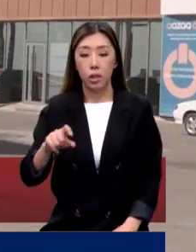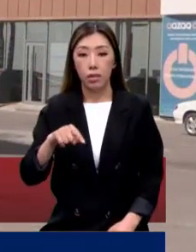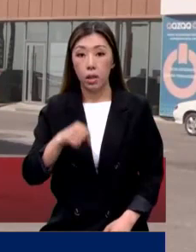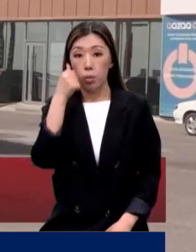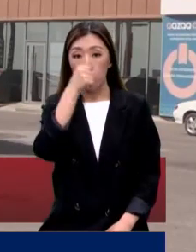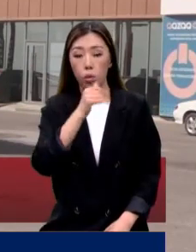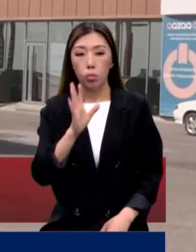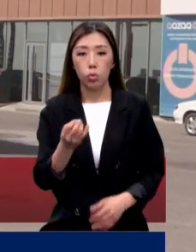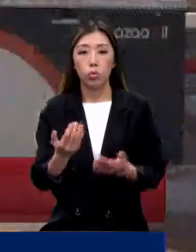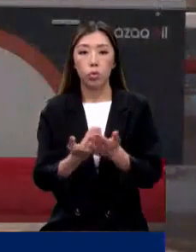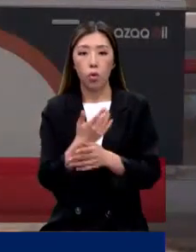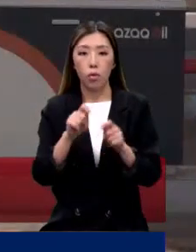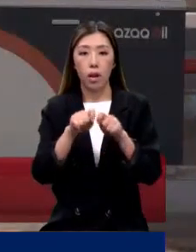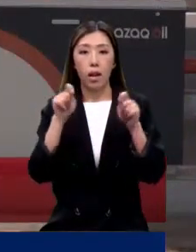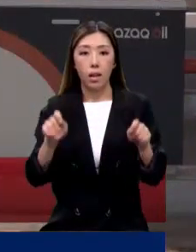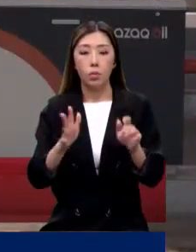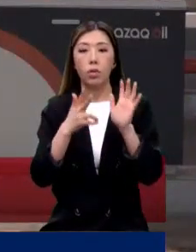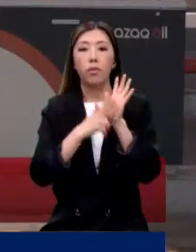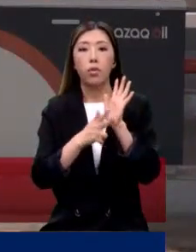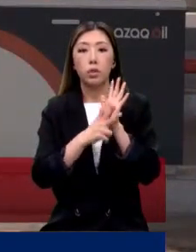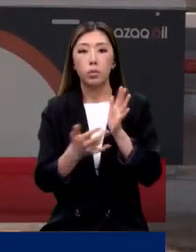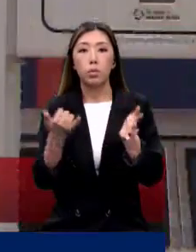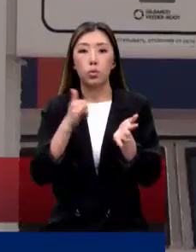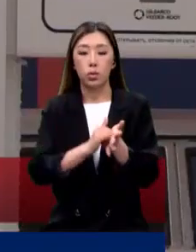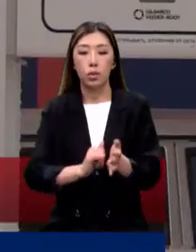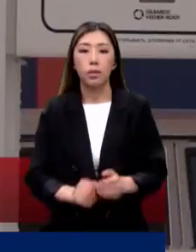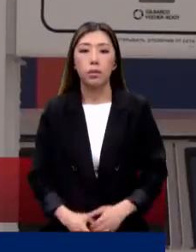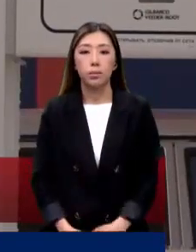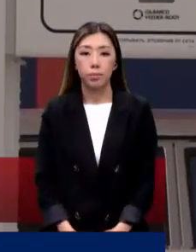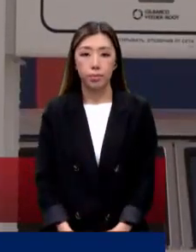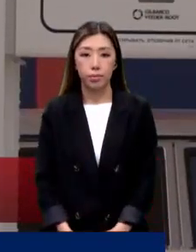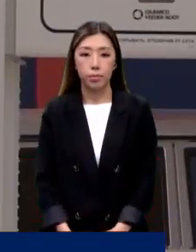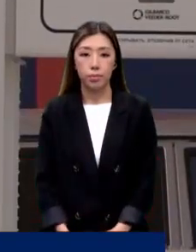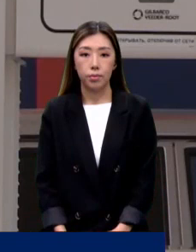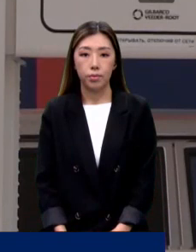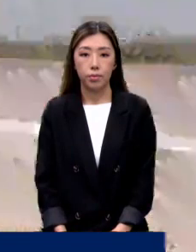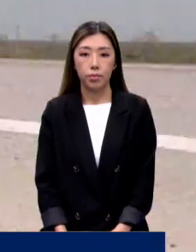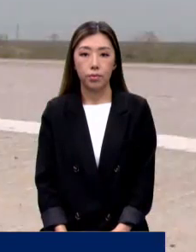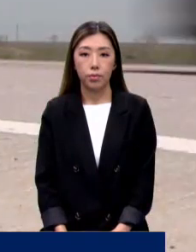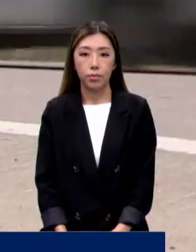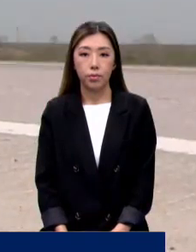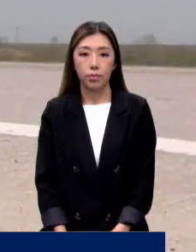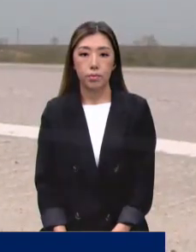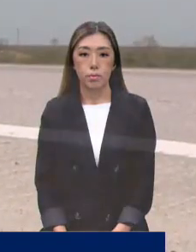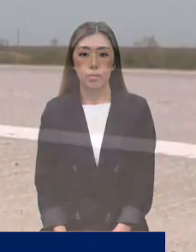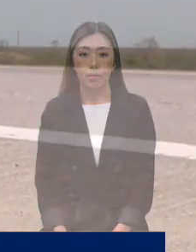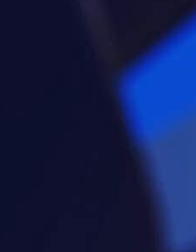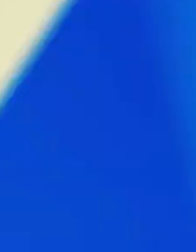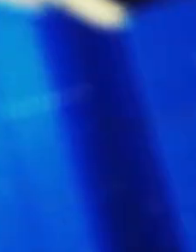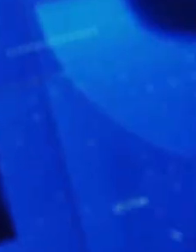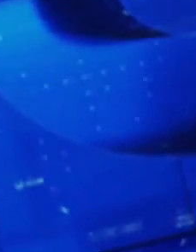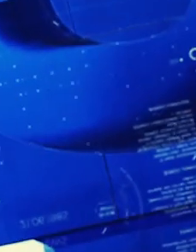стране будет открыто еще не менее 80 заправок под этим брендом. Марина Низовкина, Виталий Зайнтинов, Атамикен Бизнес.